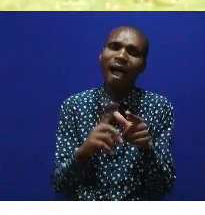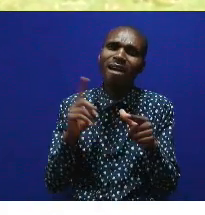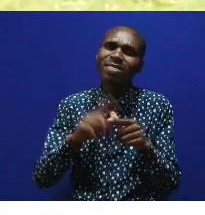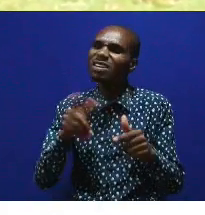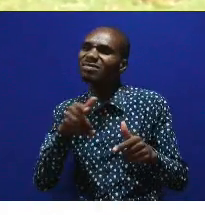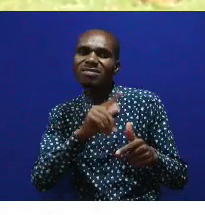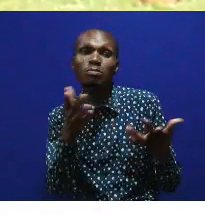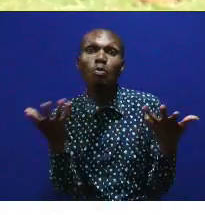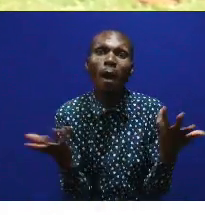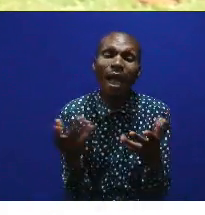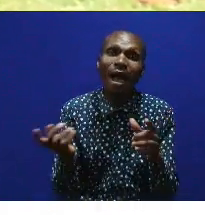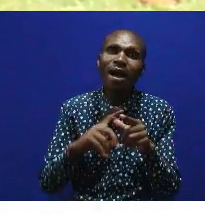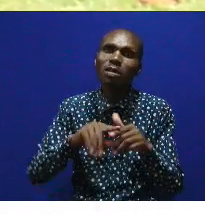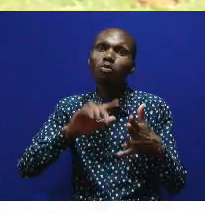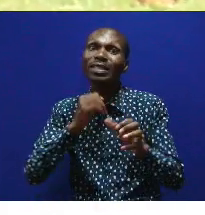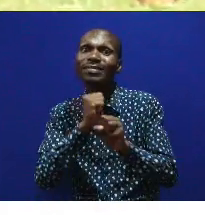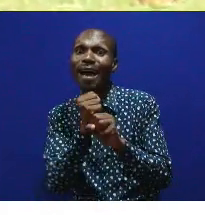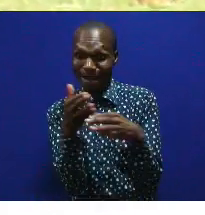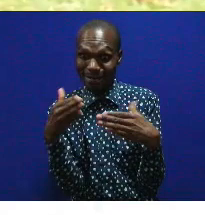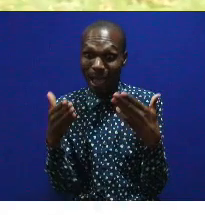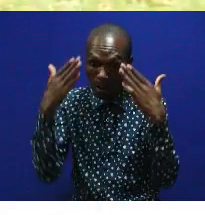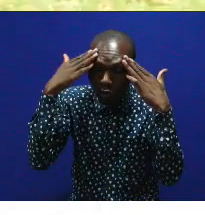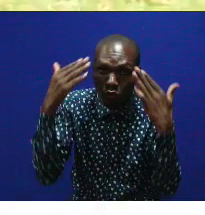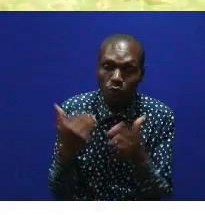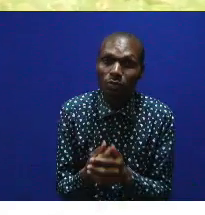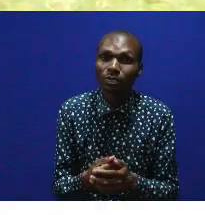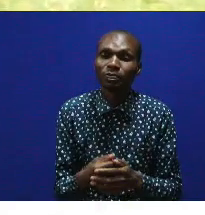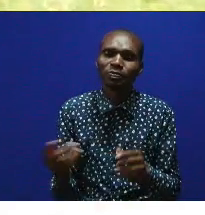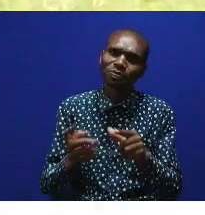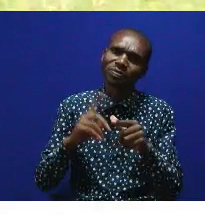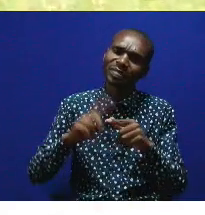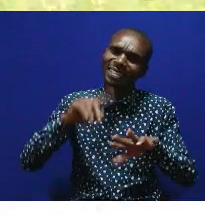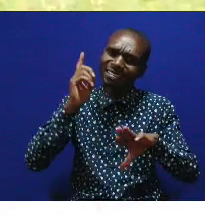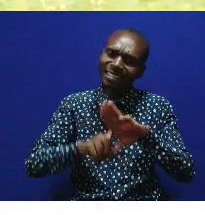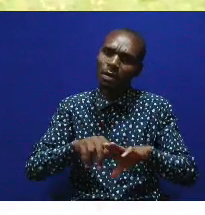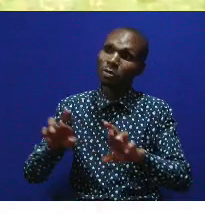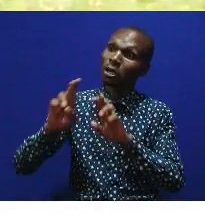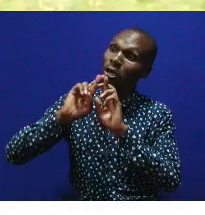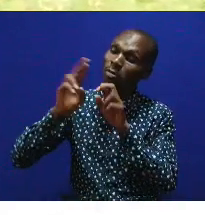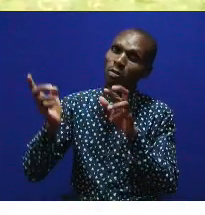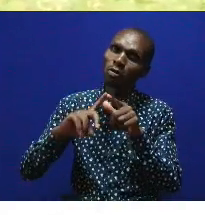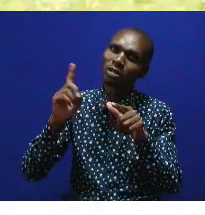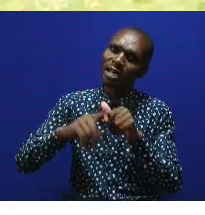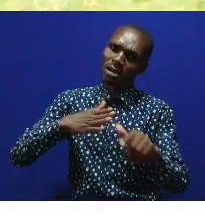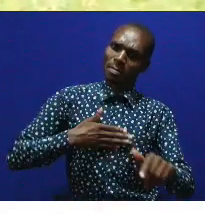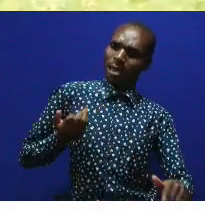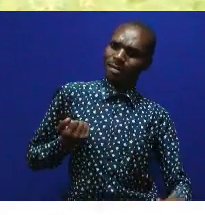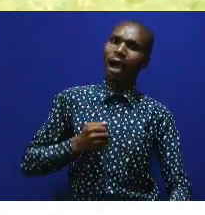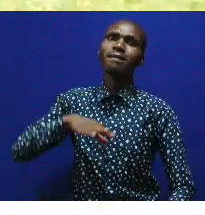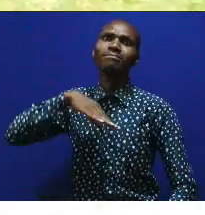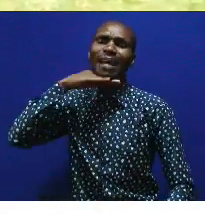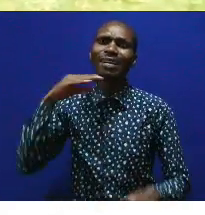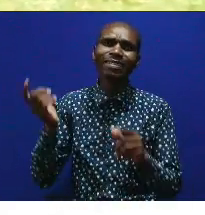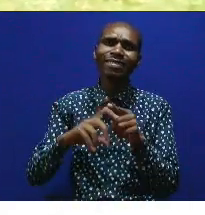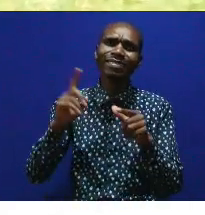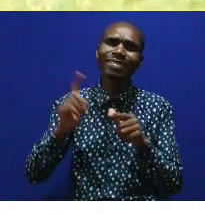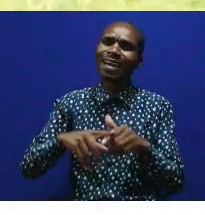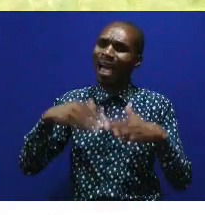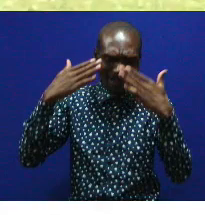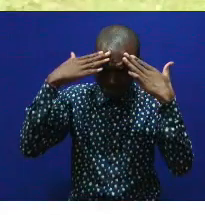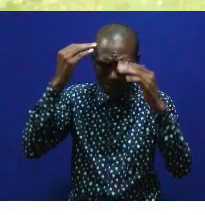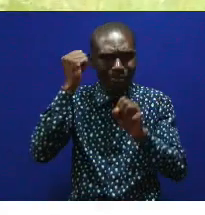Wapi Akina simasema ni Nini Sasa imetendeka kusikia akaniambia Ati mtoto wanguameuawa nimeshindwa ni Nini